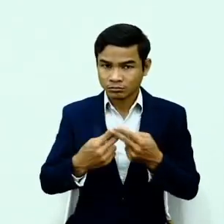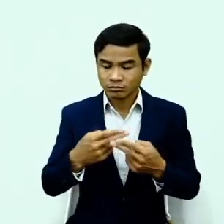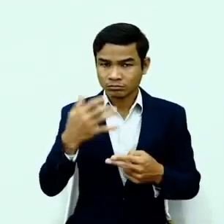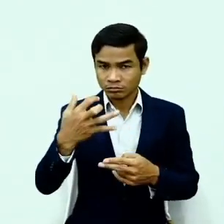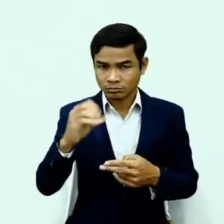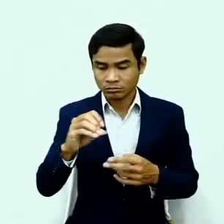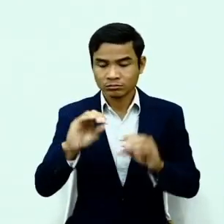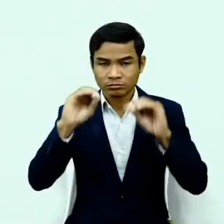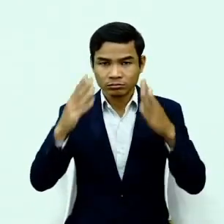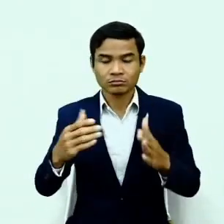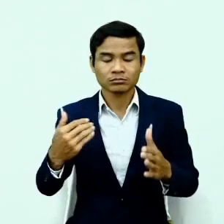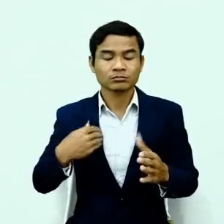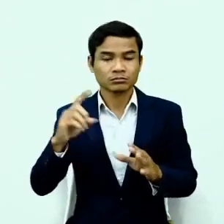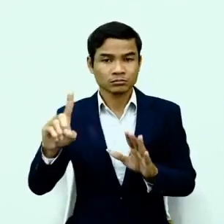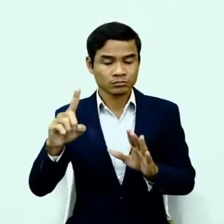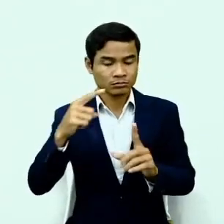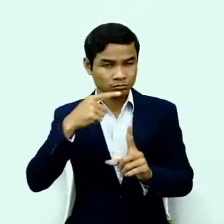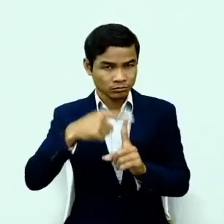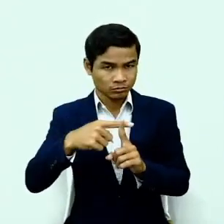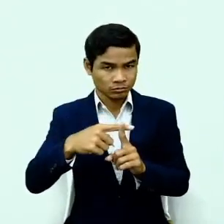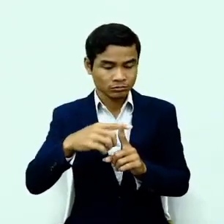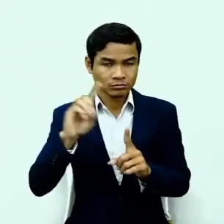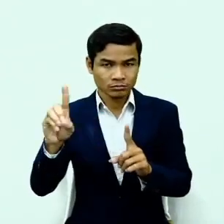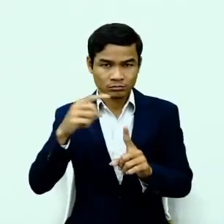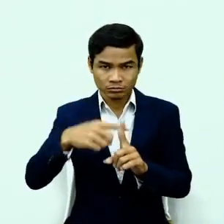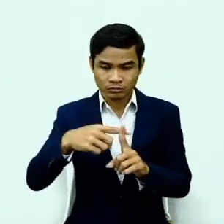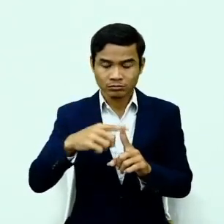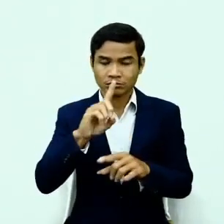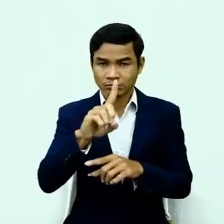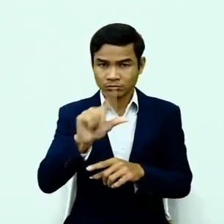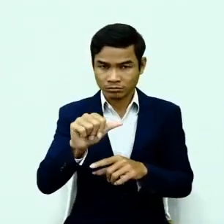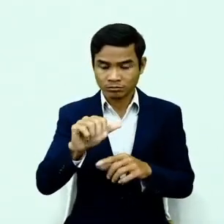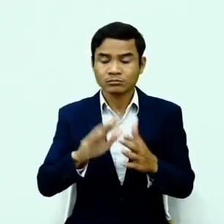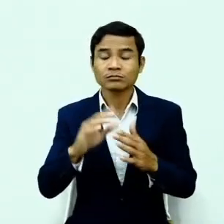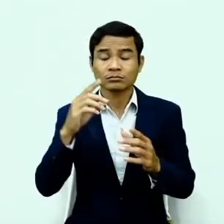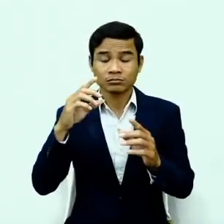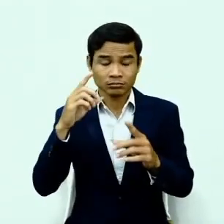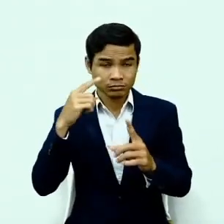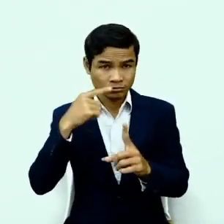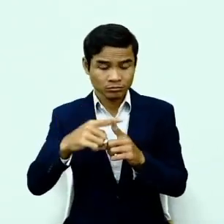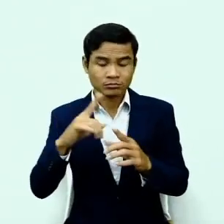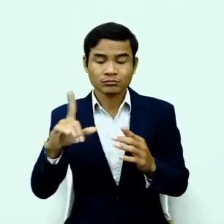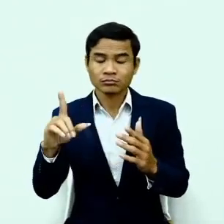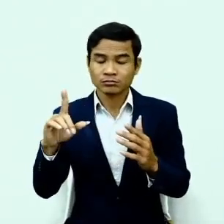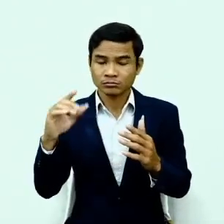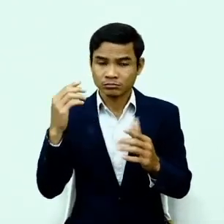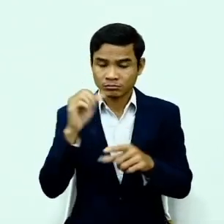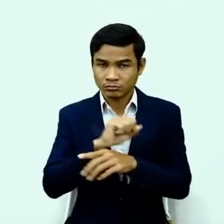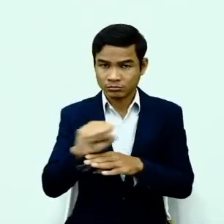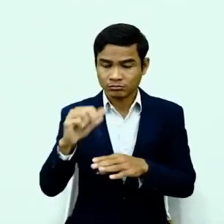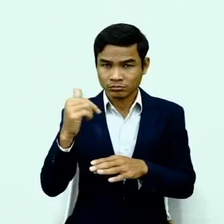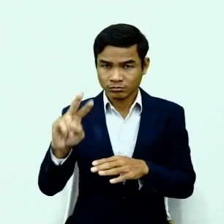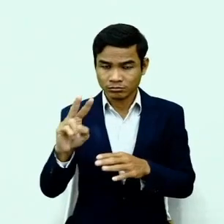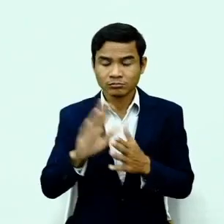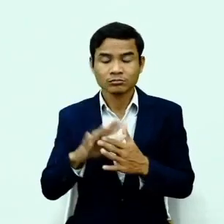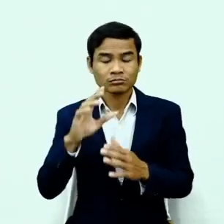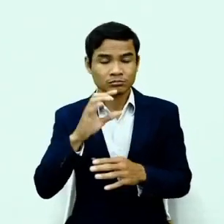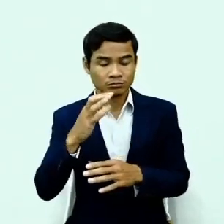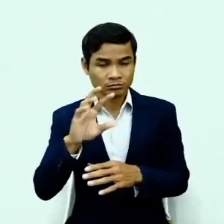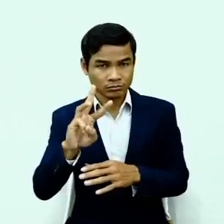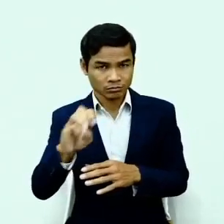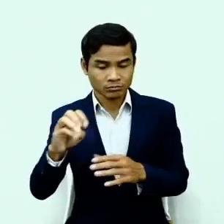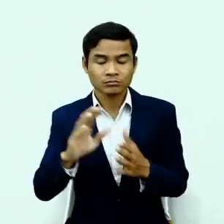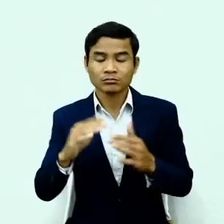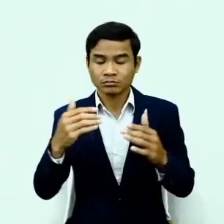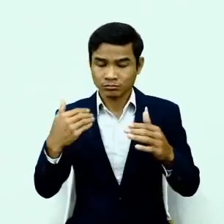vô phở bột mười rồi nì một bọ nè tụ bột tỷ pí xàm sắp nì nè cứu bán nè xó chà chùm lại bọn nè cứu cứ chật